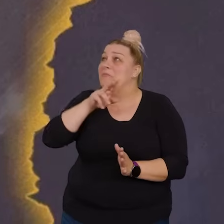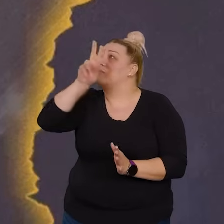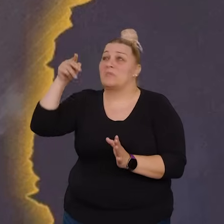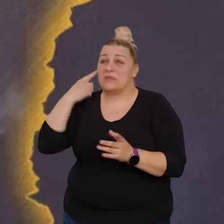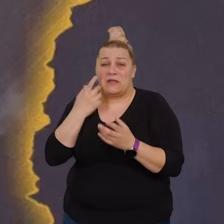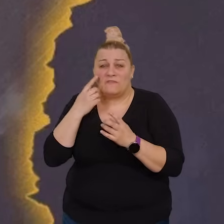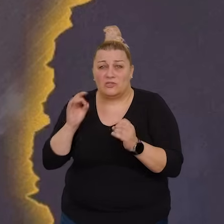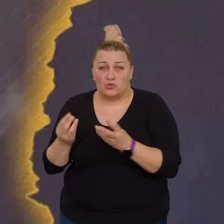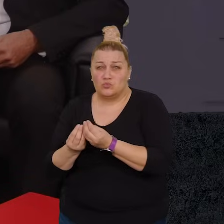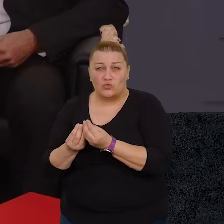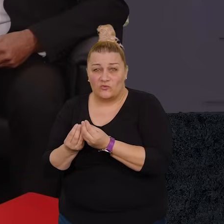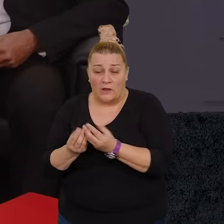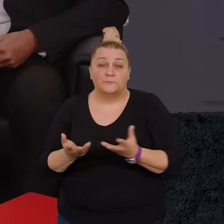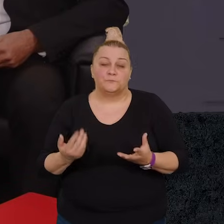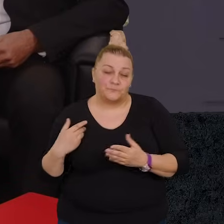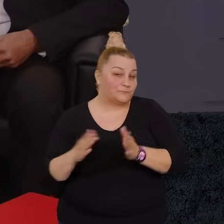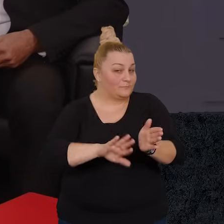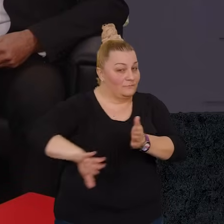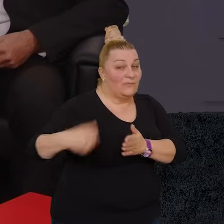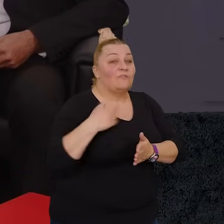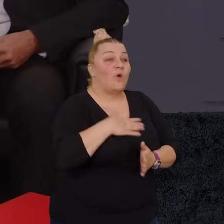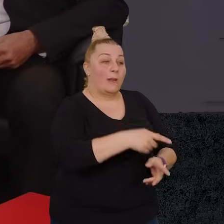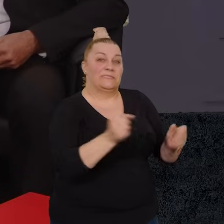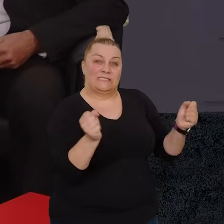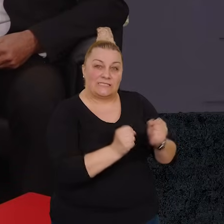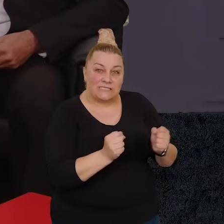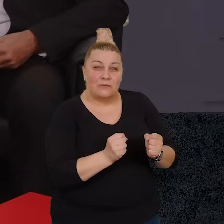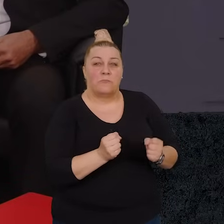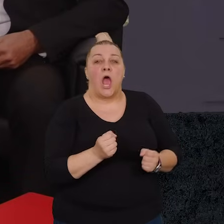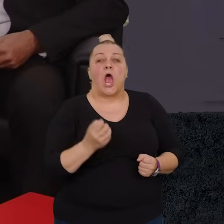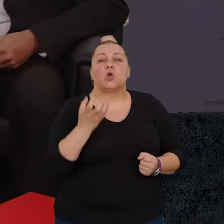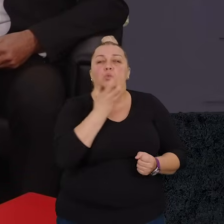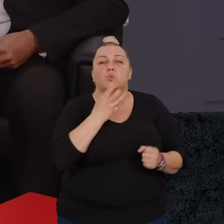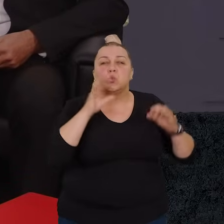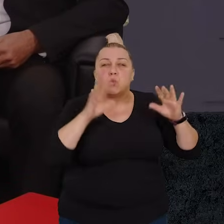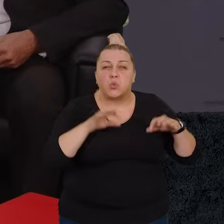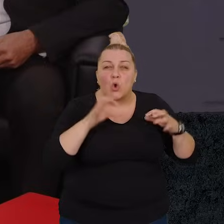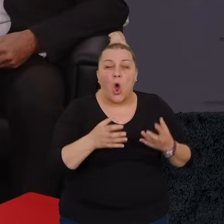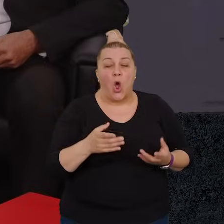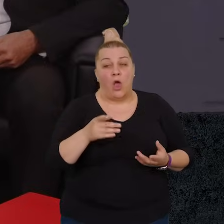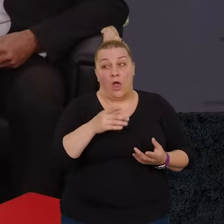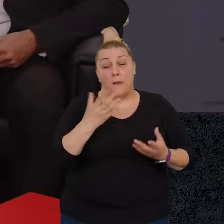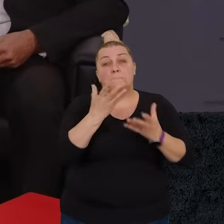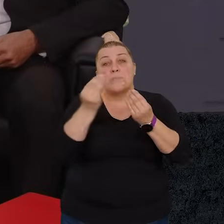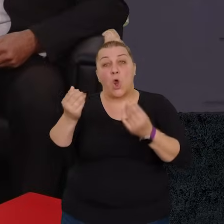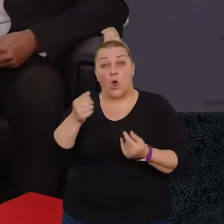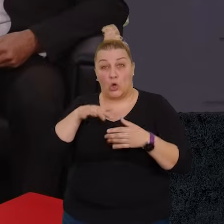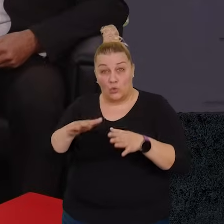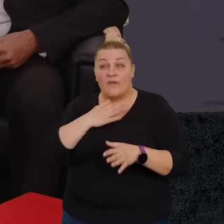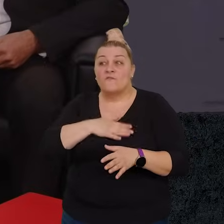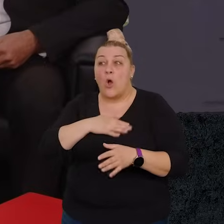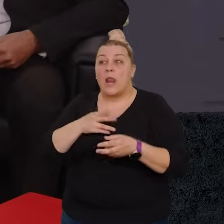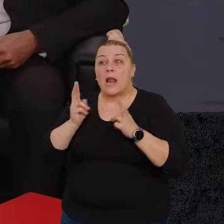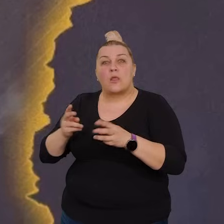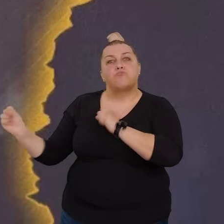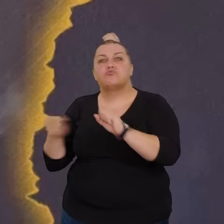arhitekturu grada, ne vidiš zapravo dušu grada. Ja volim ovu zimu, ja volim juga. Mnogima je to čudno, ovdje mnogi ljudi više vole buru nego juga. Ja volim ovo